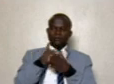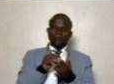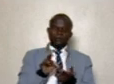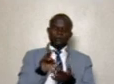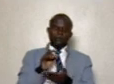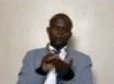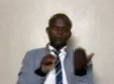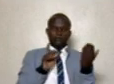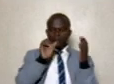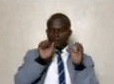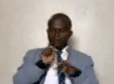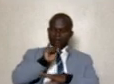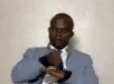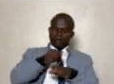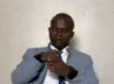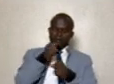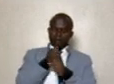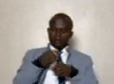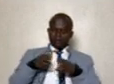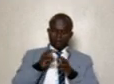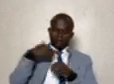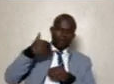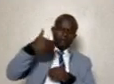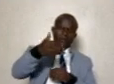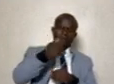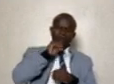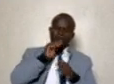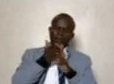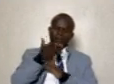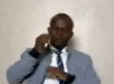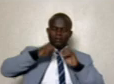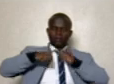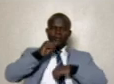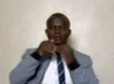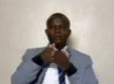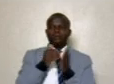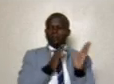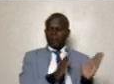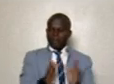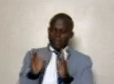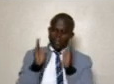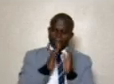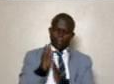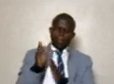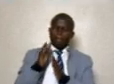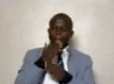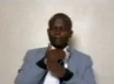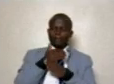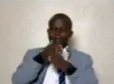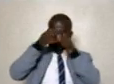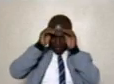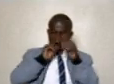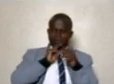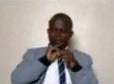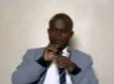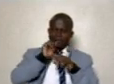bwihariye bashobora gushyirwa mu kazi ku buryo buhoraho bitanyuze mu ipiganwa bikaba biteganyijwe ku iteka rya perezida rizagena uburyo